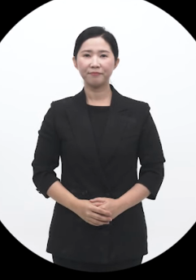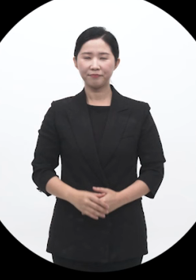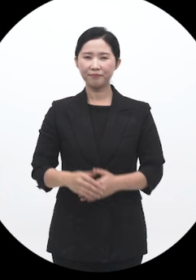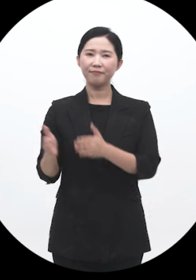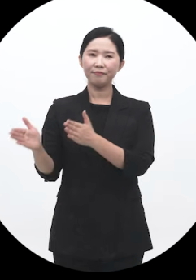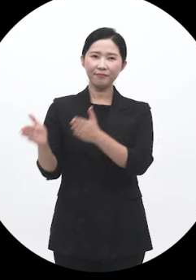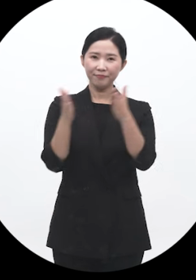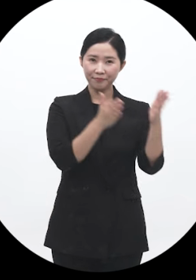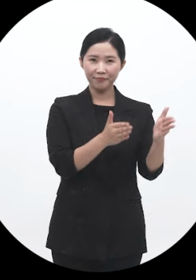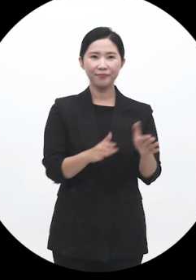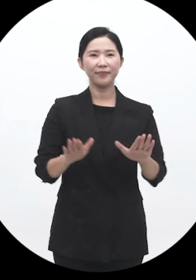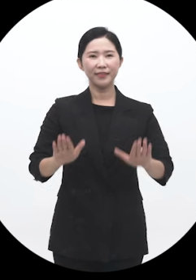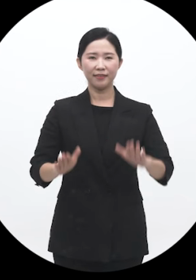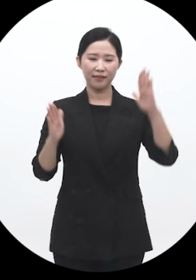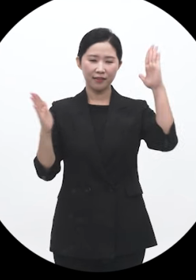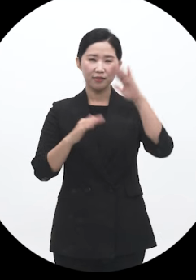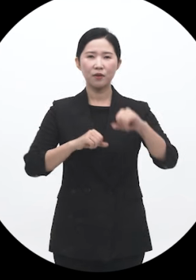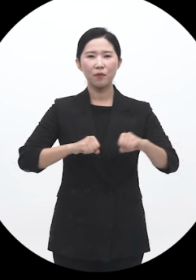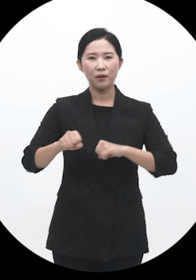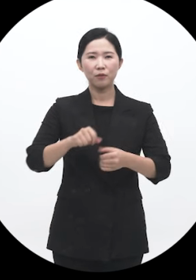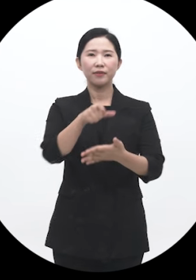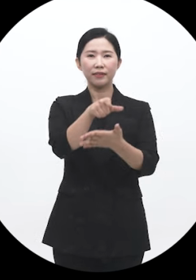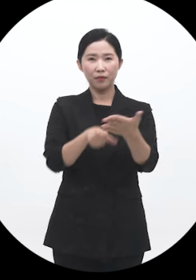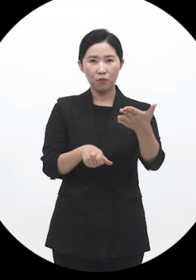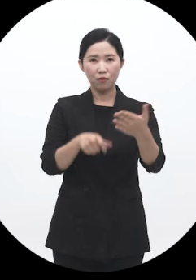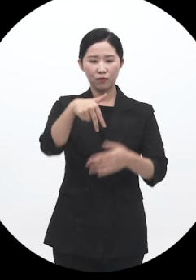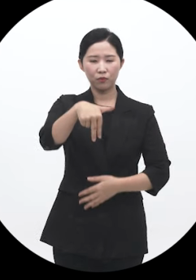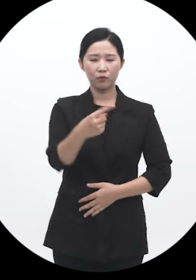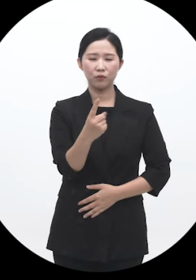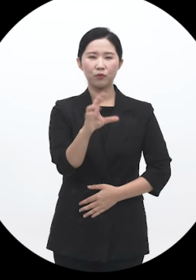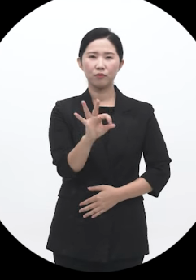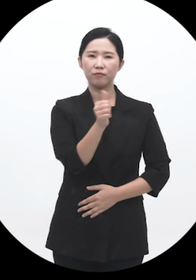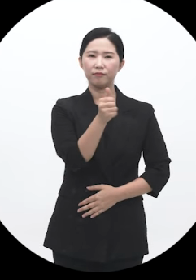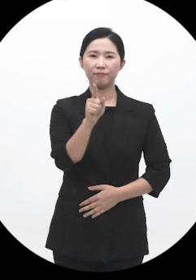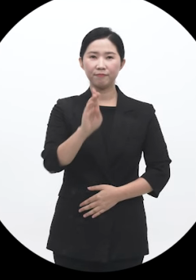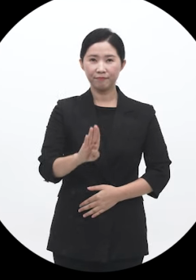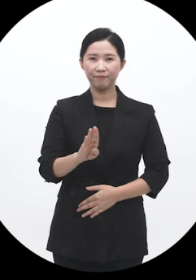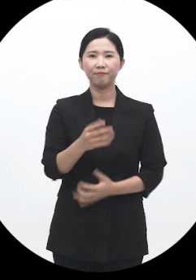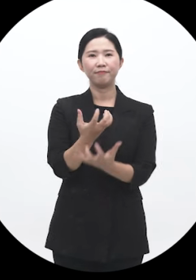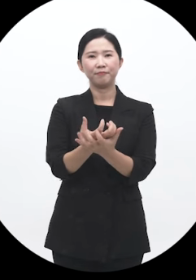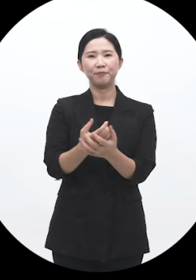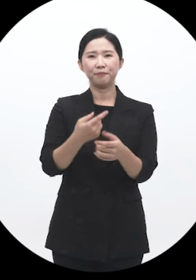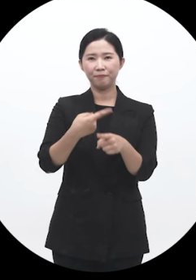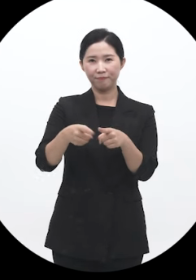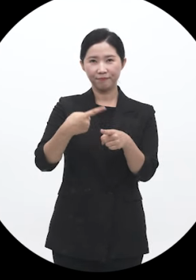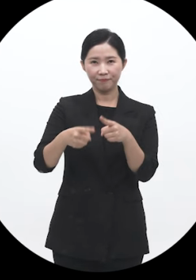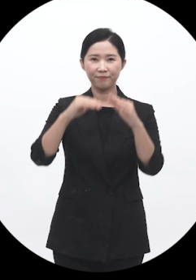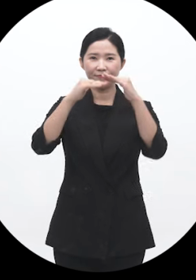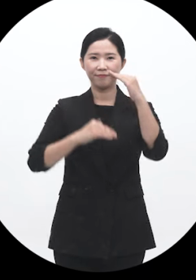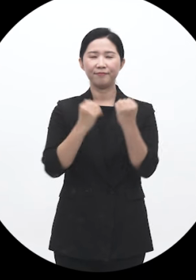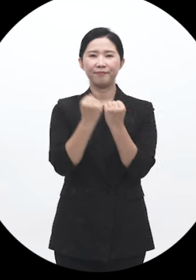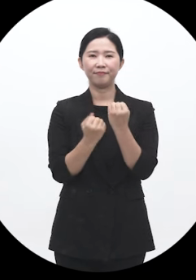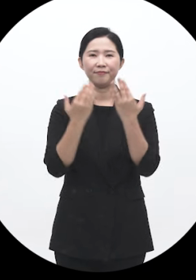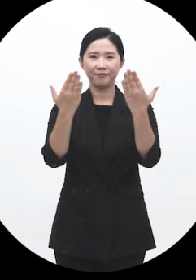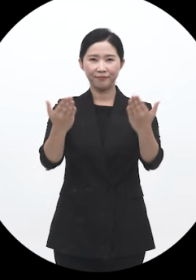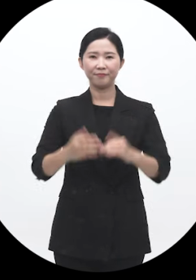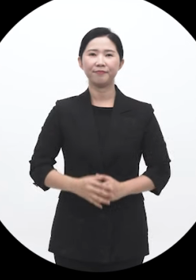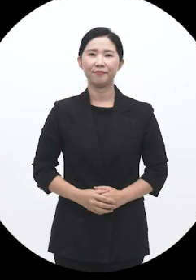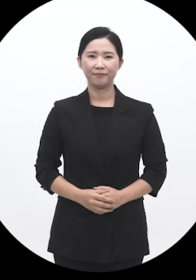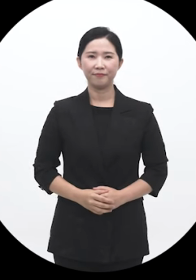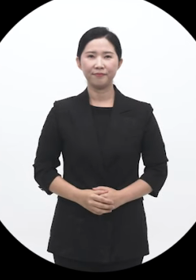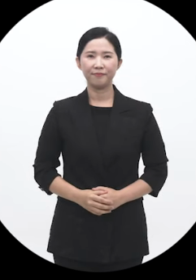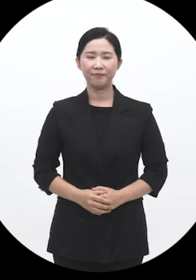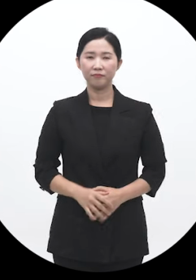지금부터는 학생부 종합 전형 서류 종합 평가 요소에 대해 말씀드리도록 하겠습니다. 학생부